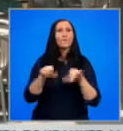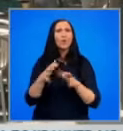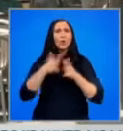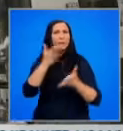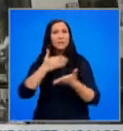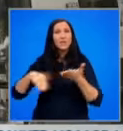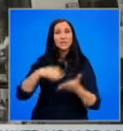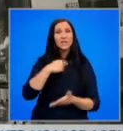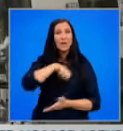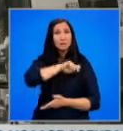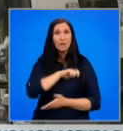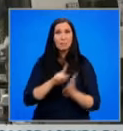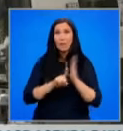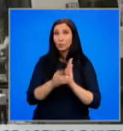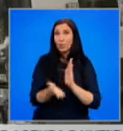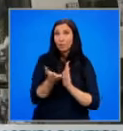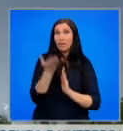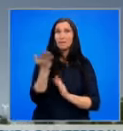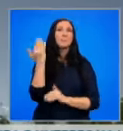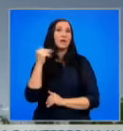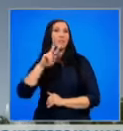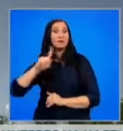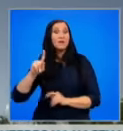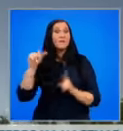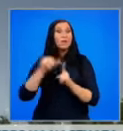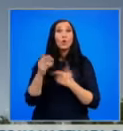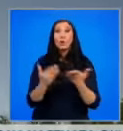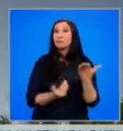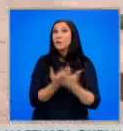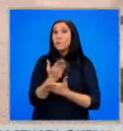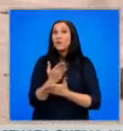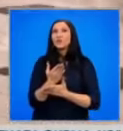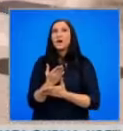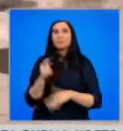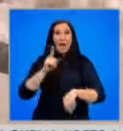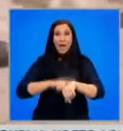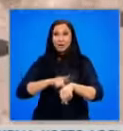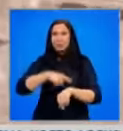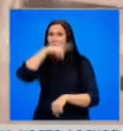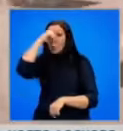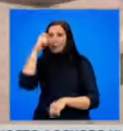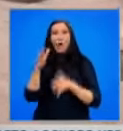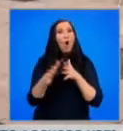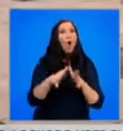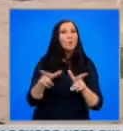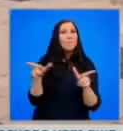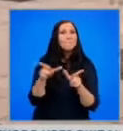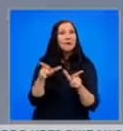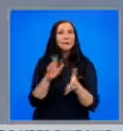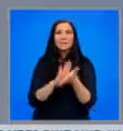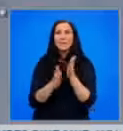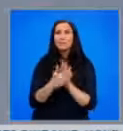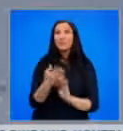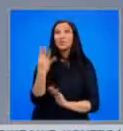и температурите се покачват. Доста преди 21 юни, когато започва астрономическото лято, жителите на Мадрид се справят